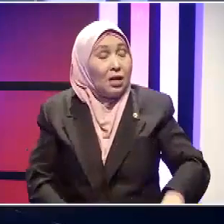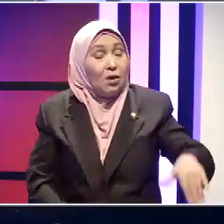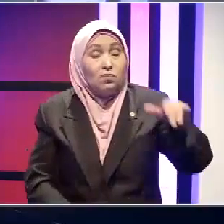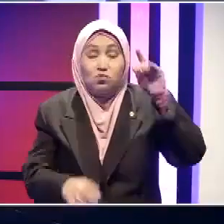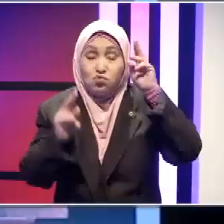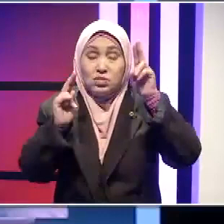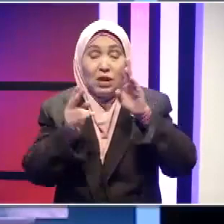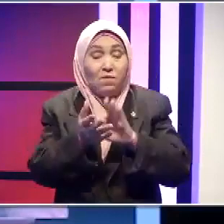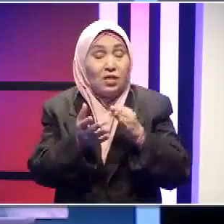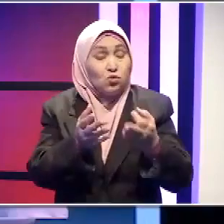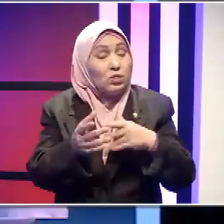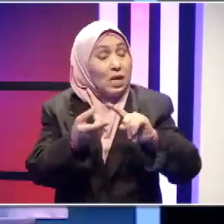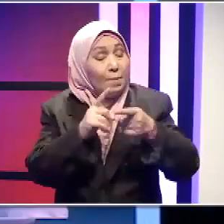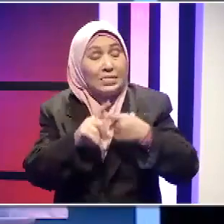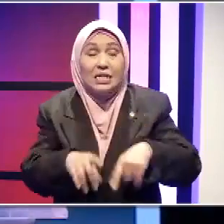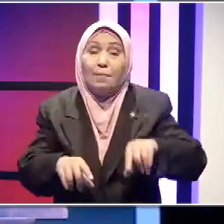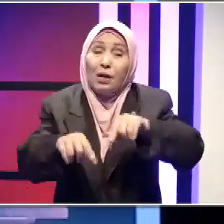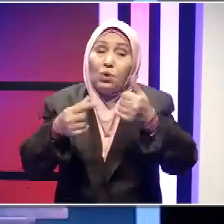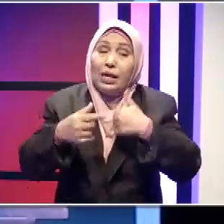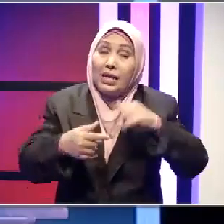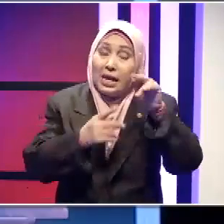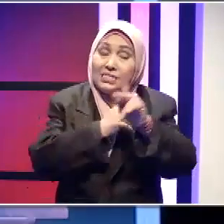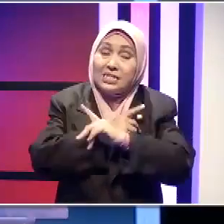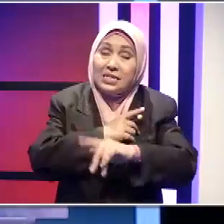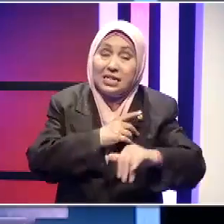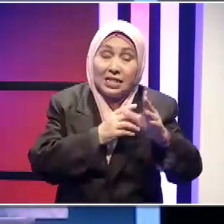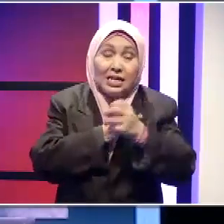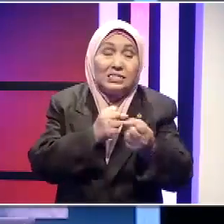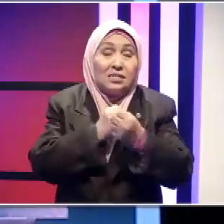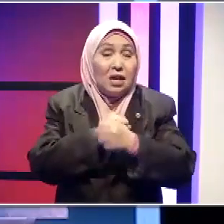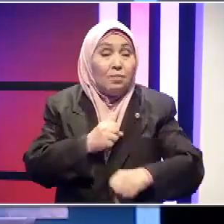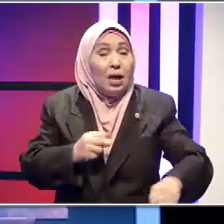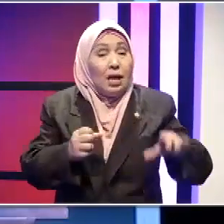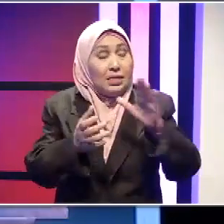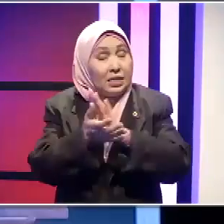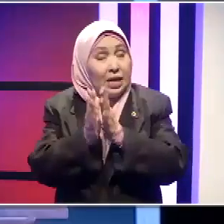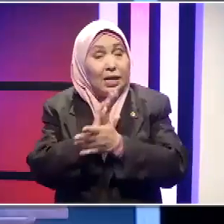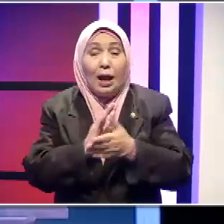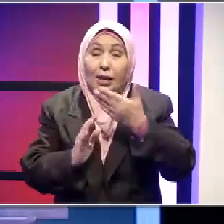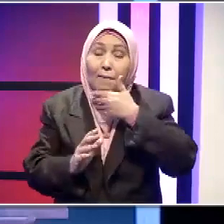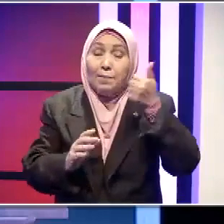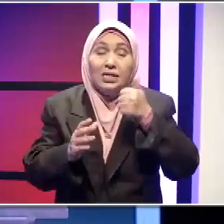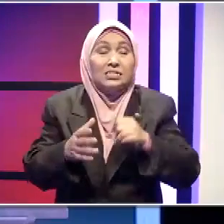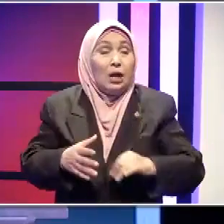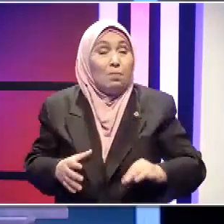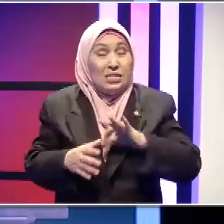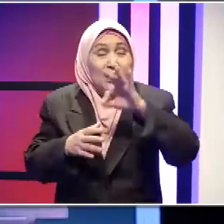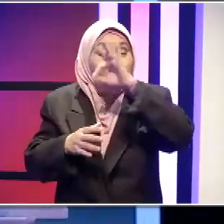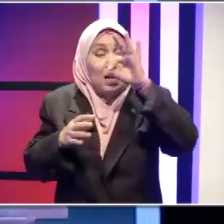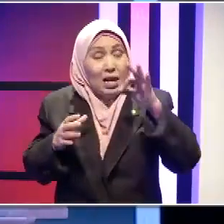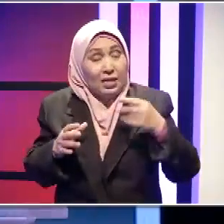bersama al-quran yang dikasihi dan rahmat Allah Subhanahu Wa Ta'ala Subhanallah menarik dan juga bersemangat kita